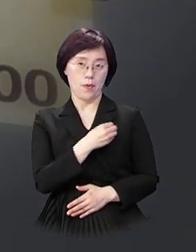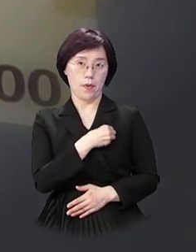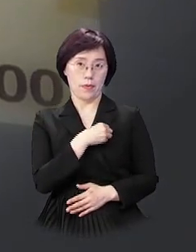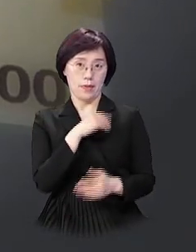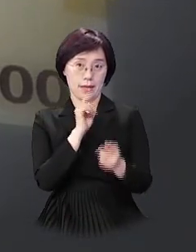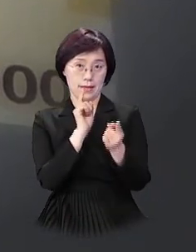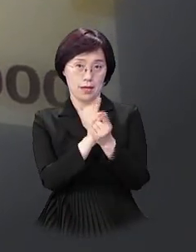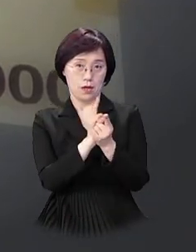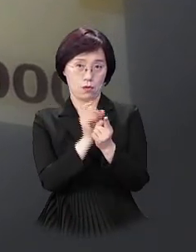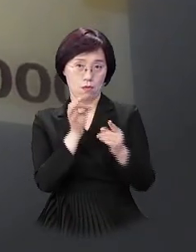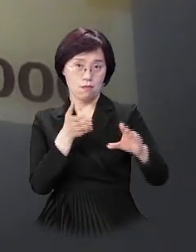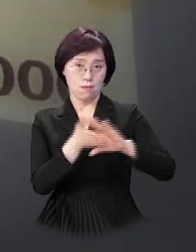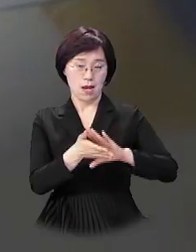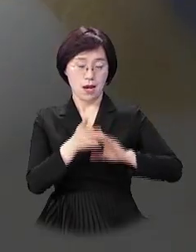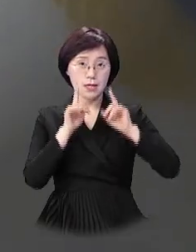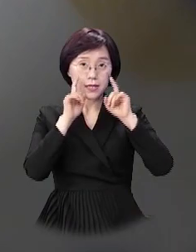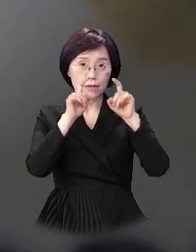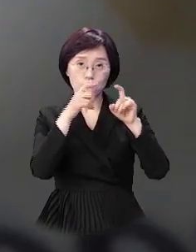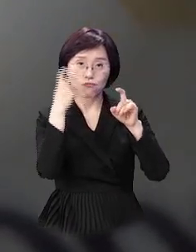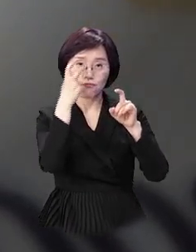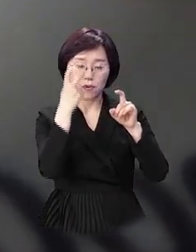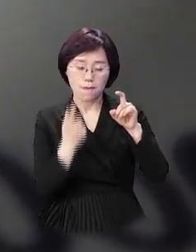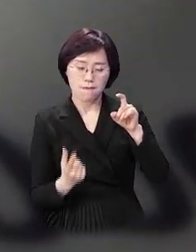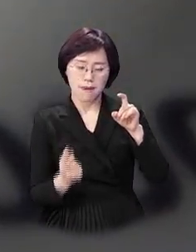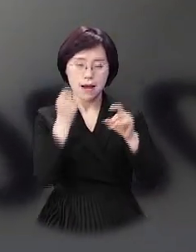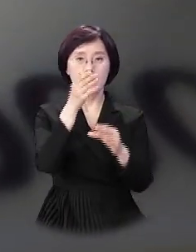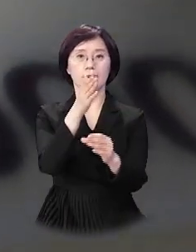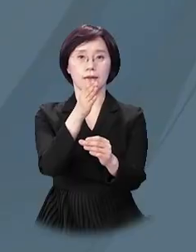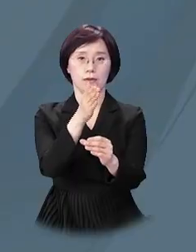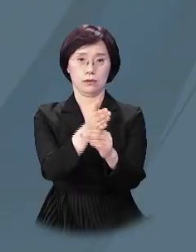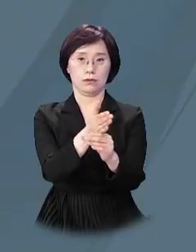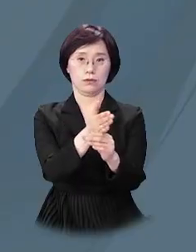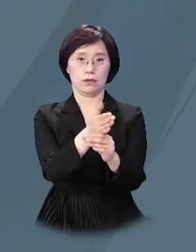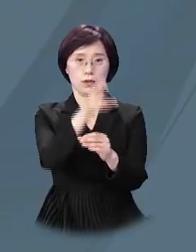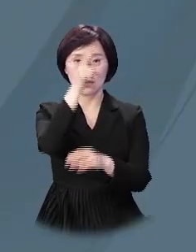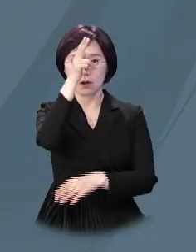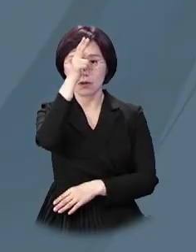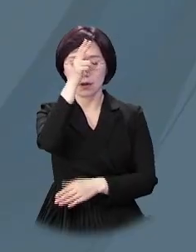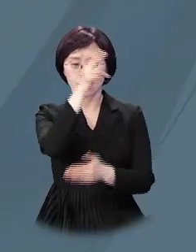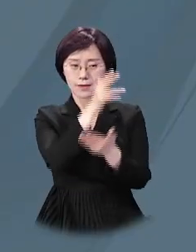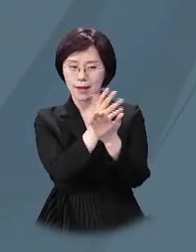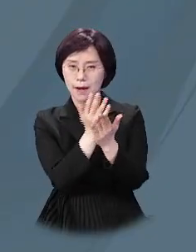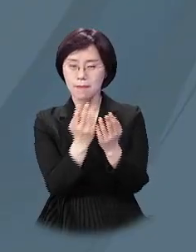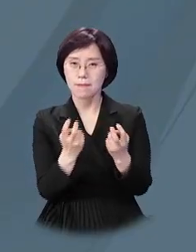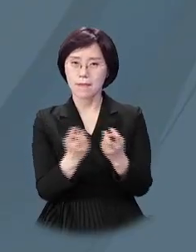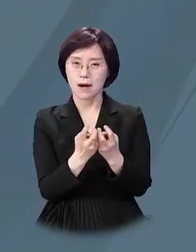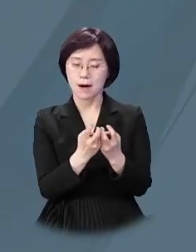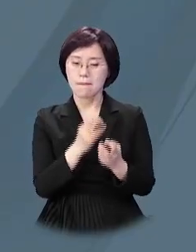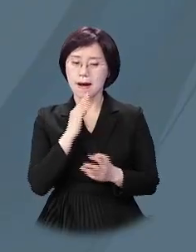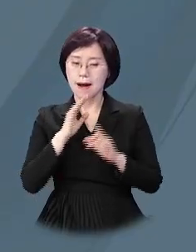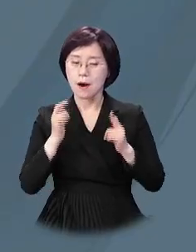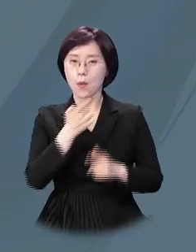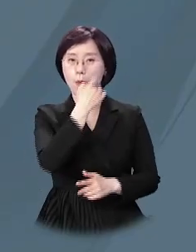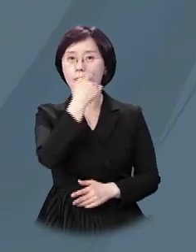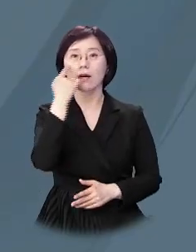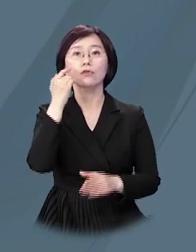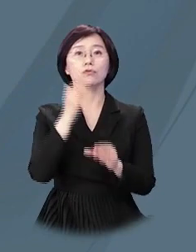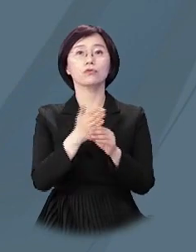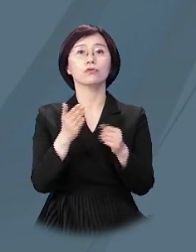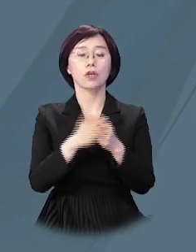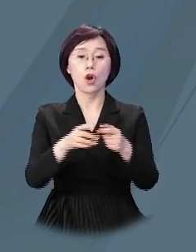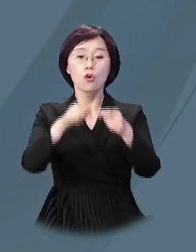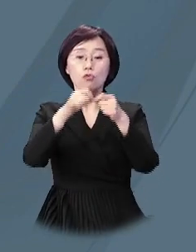대상으로 한 금품수수 의혹 수사도 속도를 내고 있습니다 경찰은 다양한 경로를 통해 사실 여부를 확인하고 있다 며